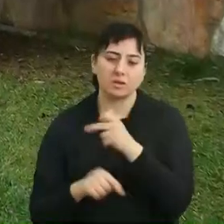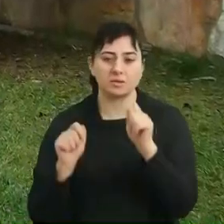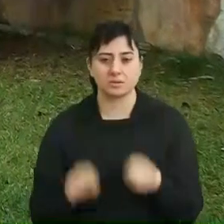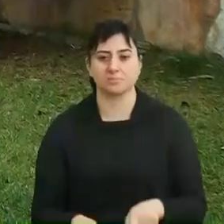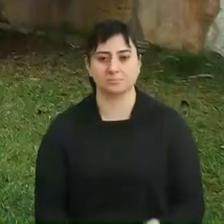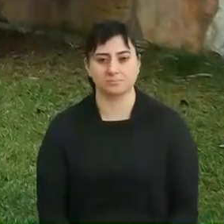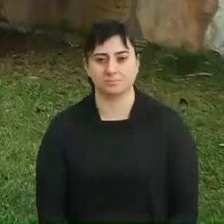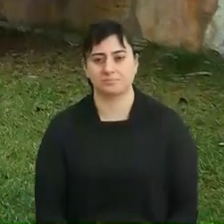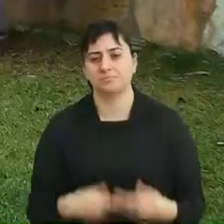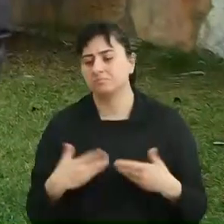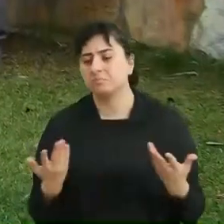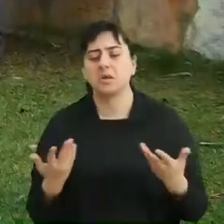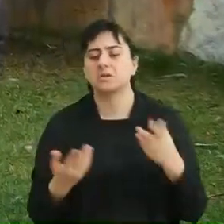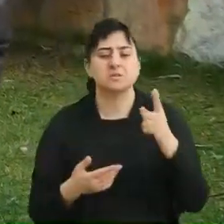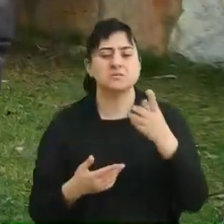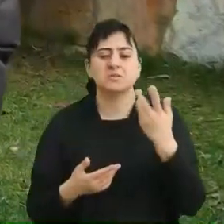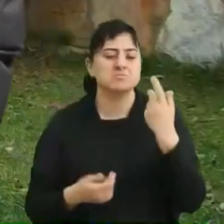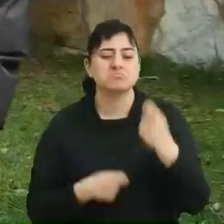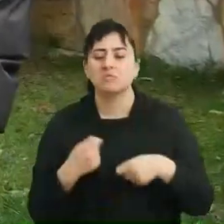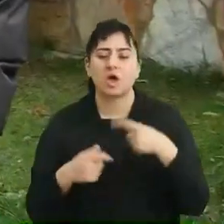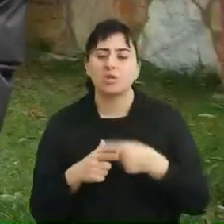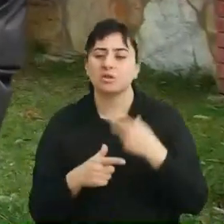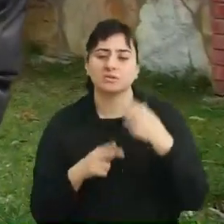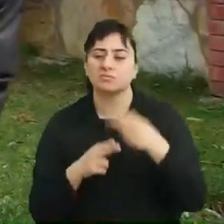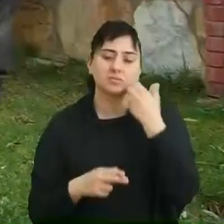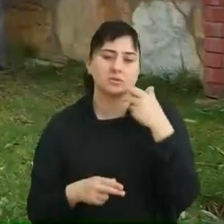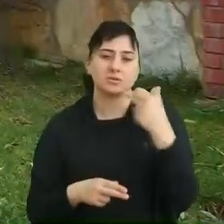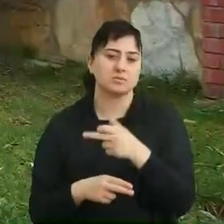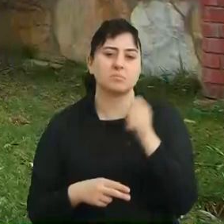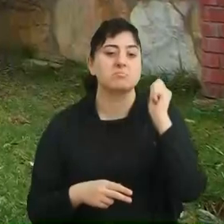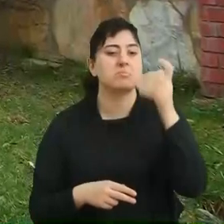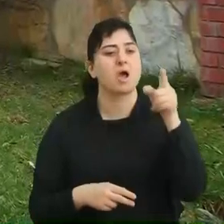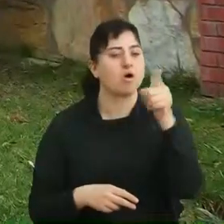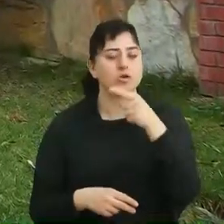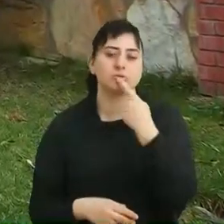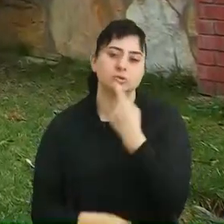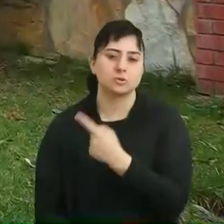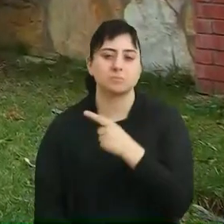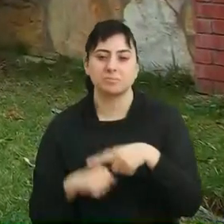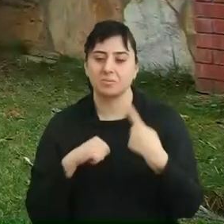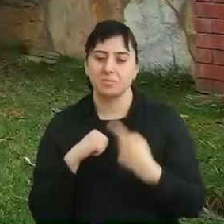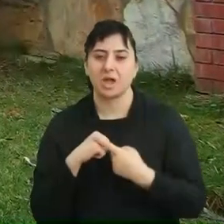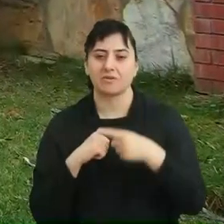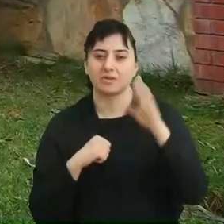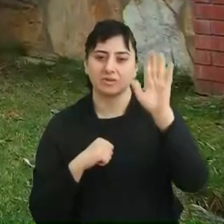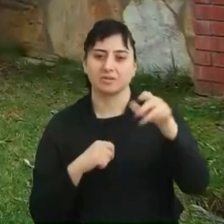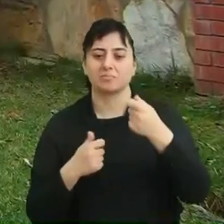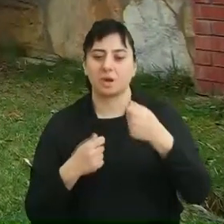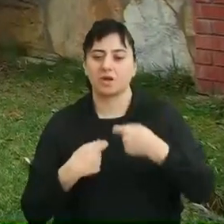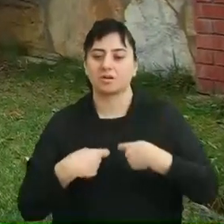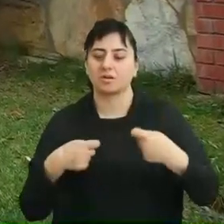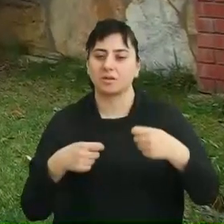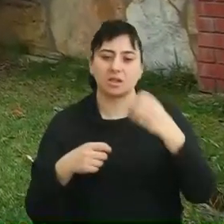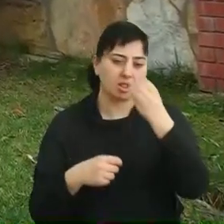artık. Ya ne bileyim ben ya, herhangi bir otel ismi. Şöyle pahalısından olsun da bir hafta şöyle paraları